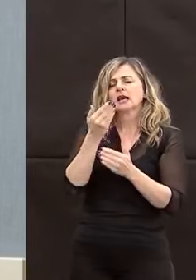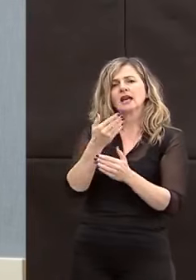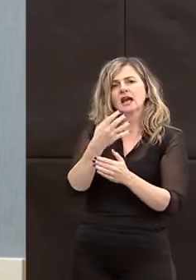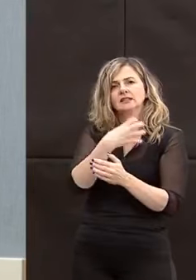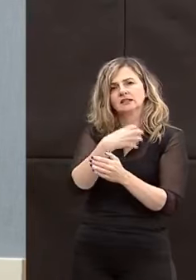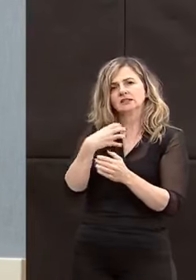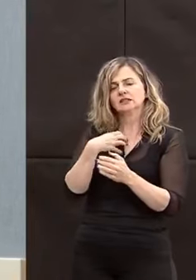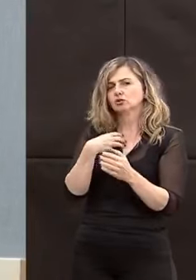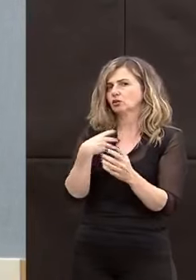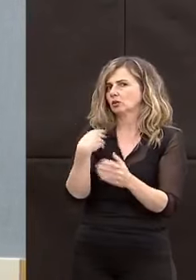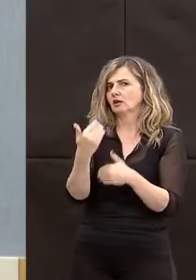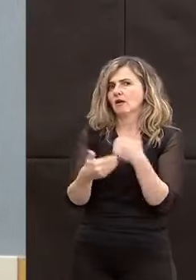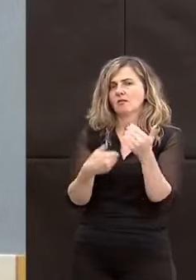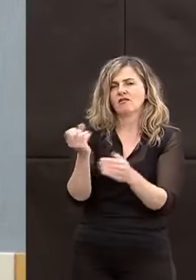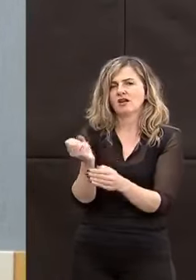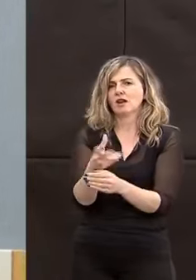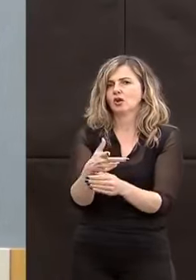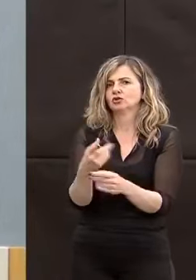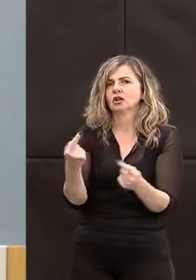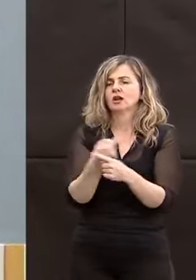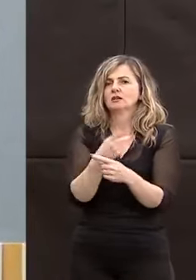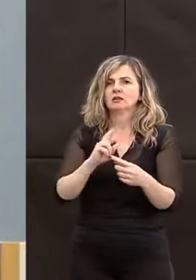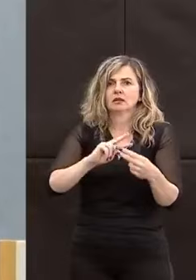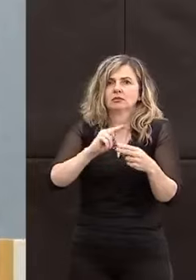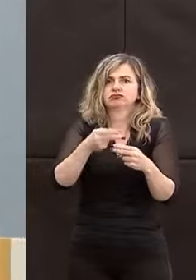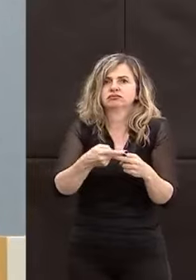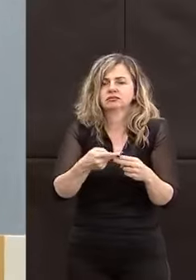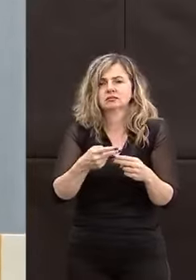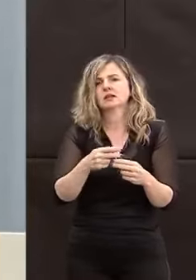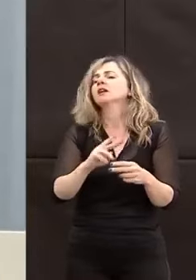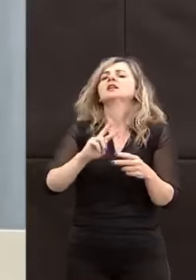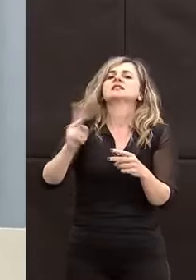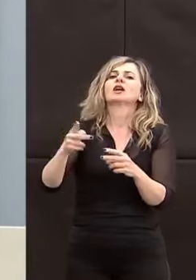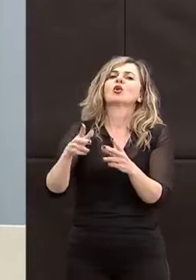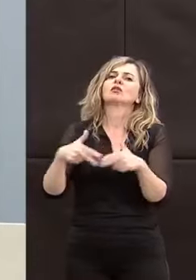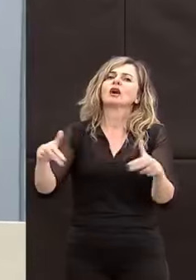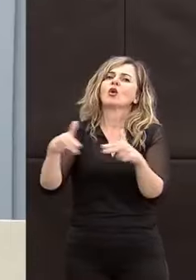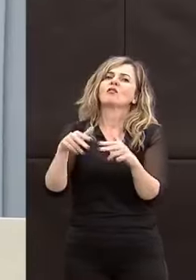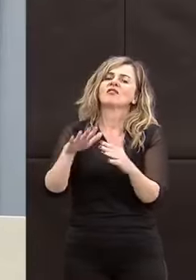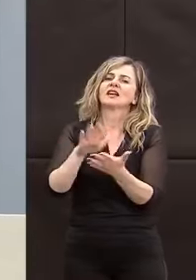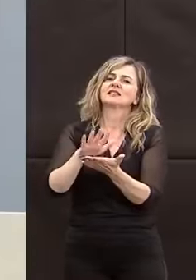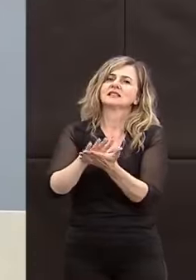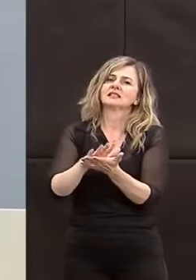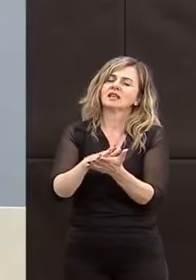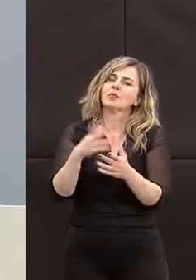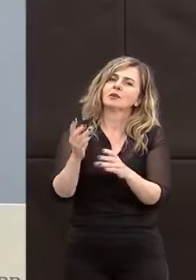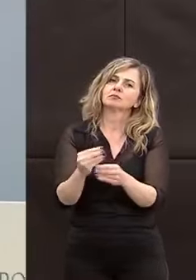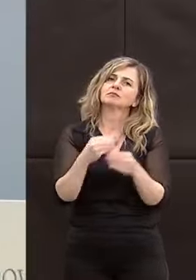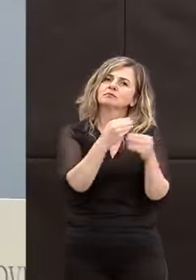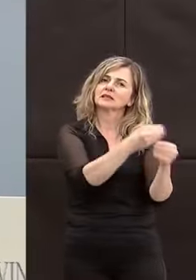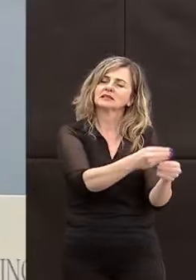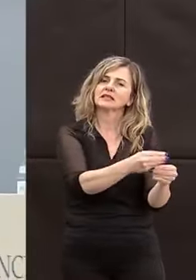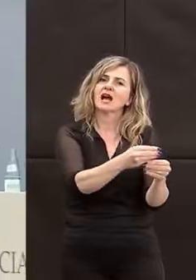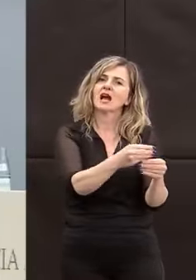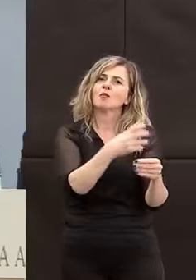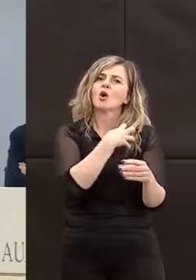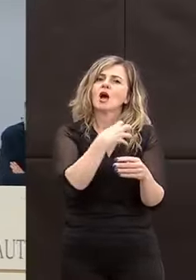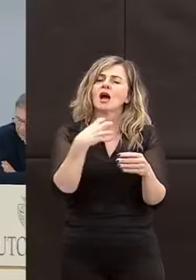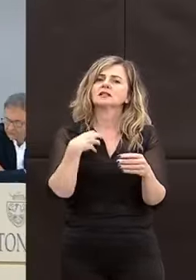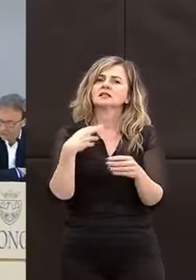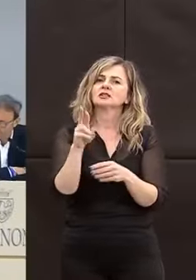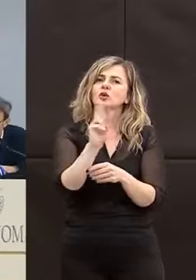perchè altrimenti andiamo a scavalco della seconda conferenza stampa e quindi lasciamo l'assessore zanotelli per passare all'assessore roberto